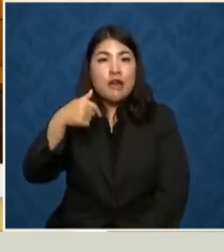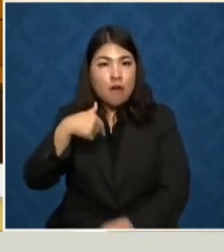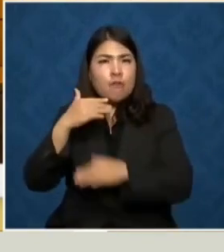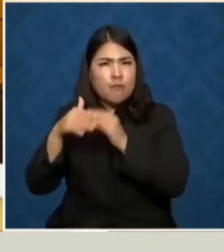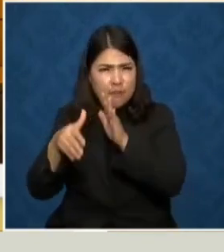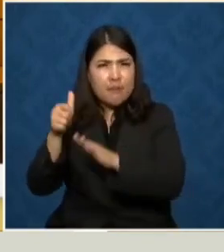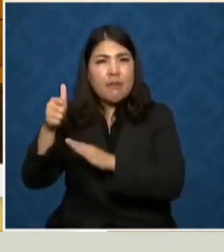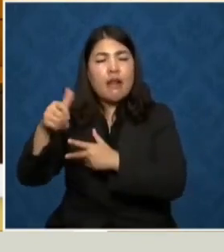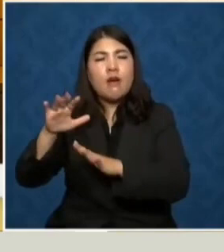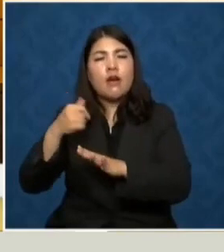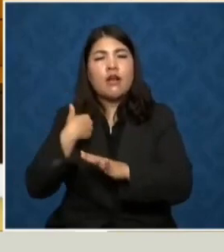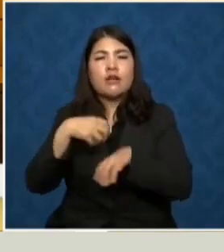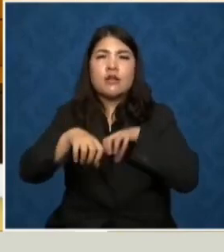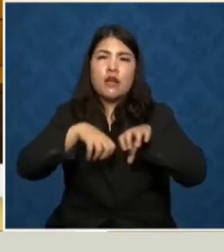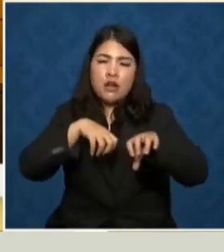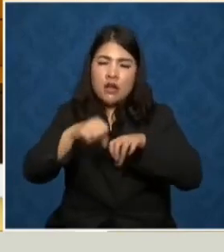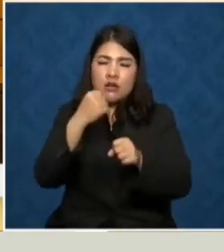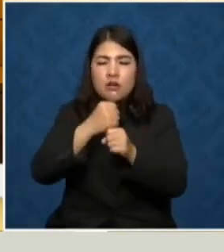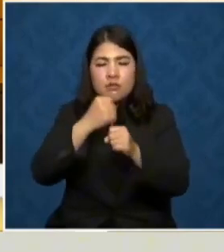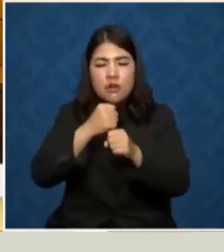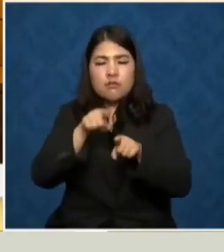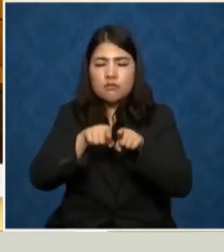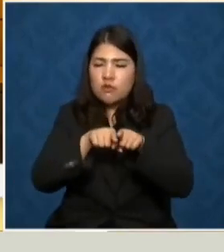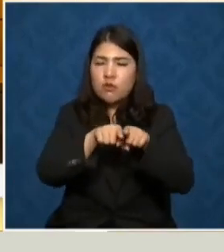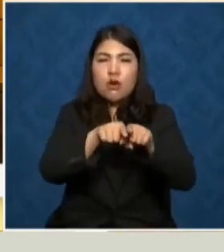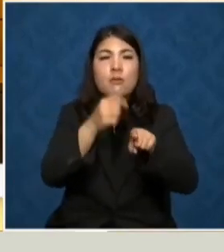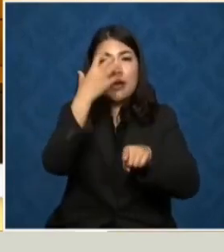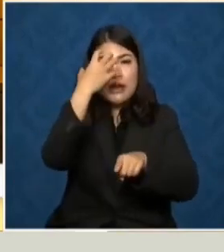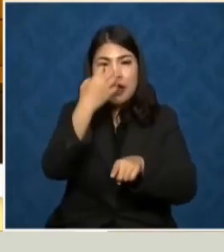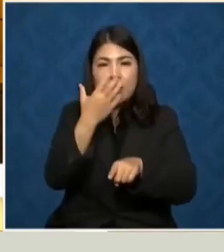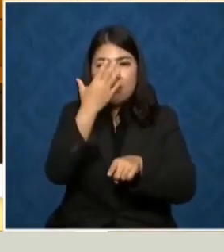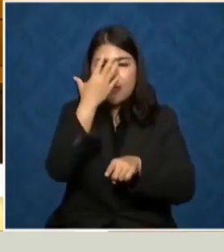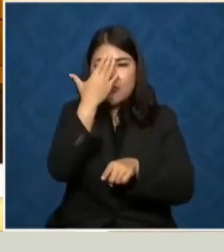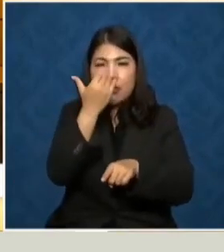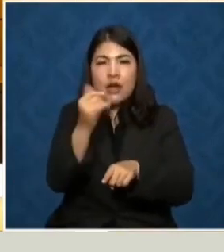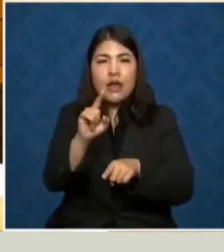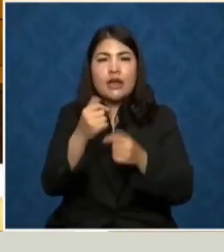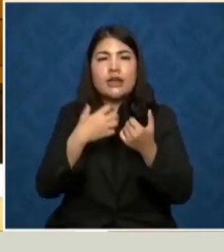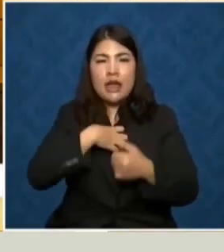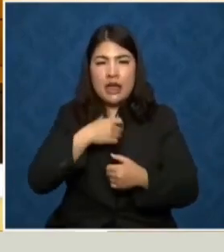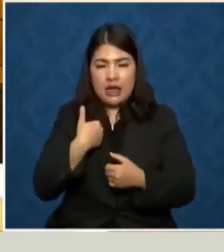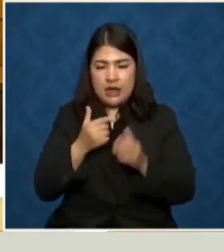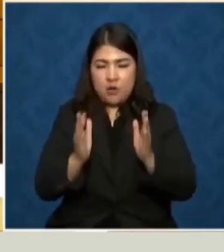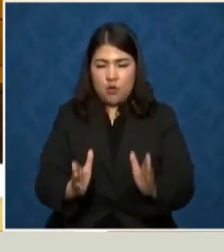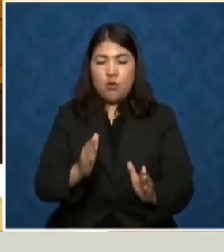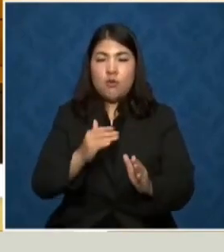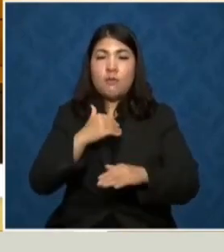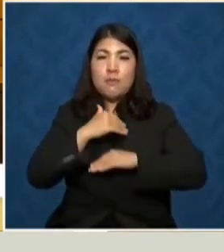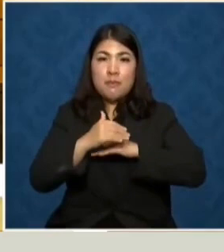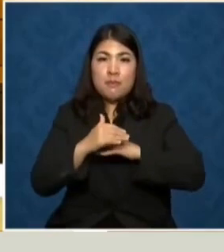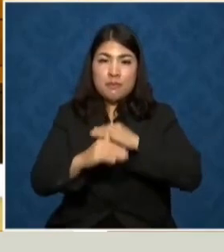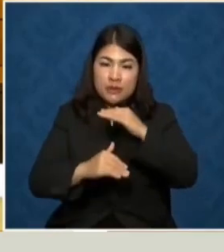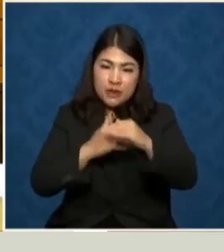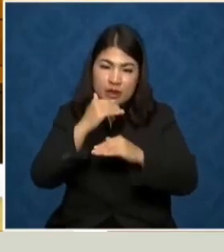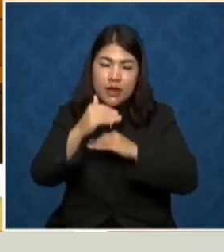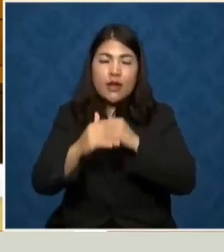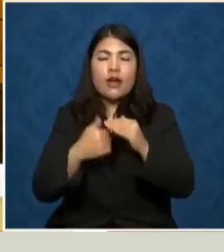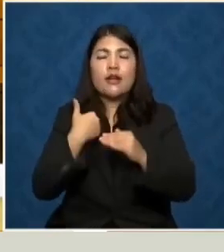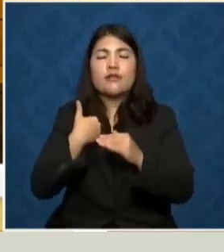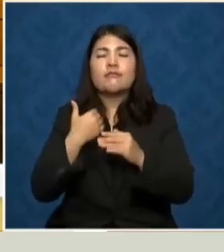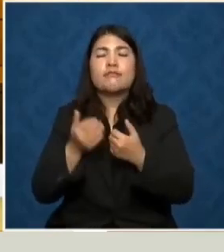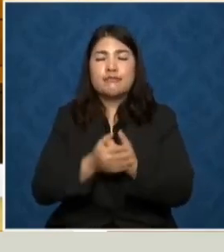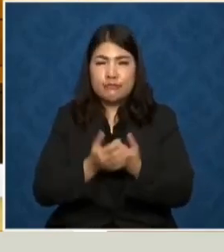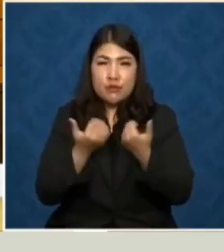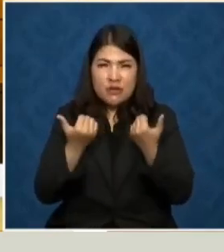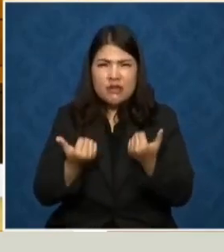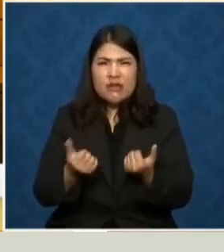ำลังเดินหน้าต่อไปอย่างต่อเนื่องเพื่อทำให้ชีวิตความเป็นอยู่ของพี่น้องประชาชนดีขึ้นอันนี้ก็เป็นตัวอย่างคร่าวๆนะครับแล้วเรื่อง